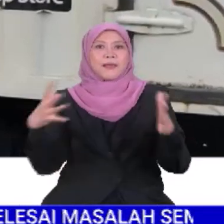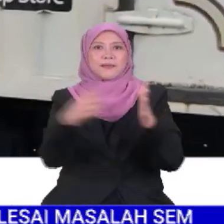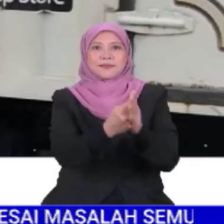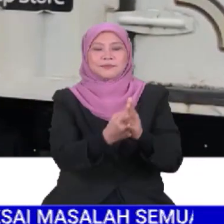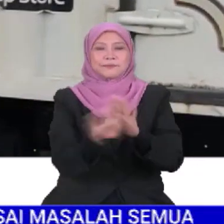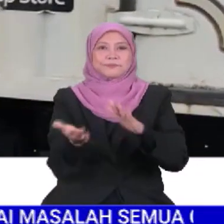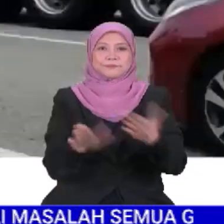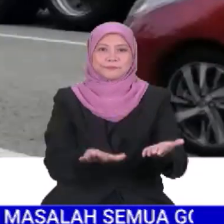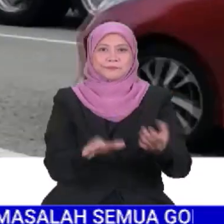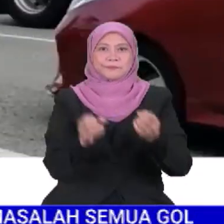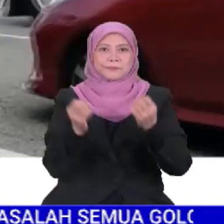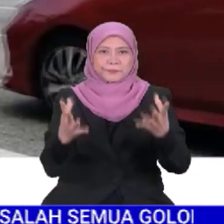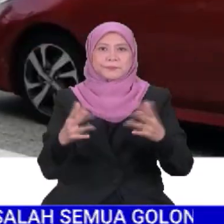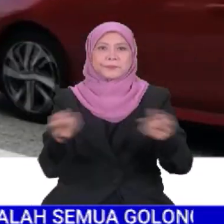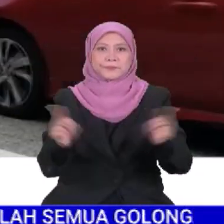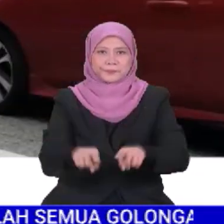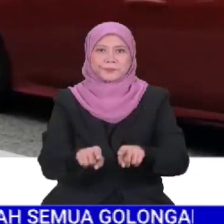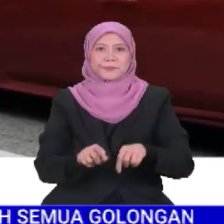kemalangan maut.